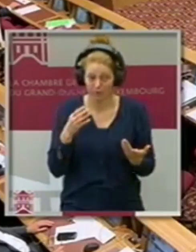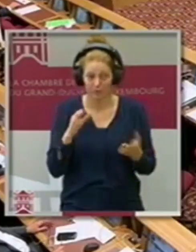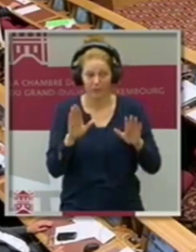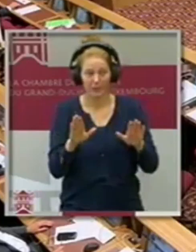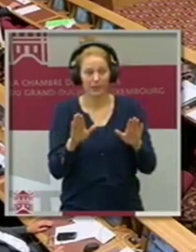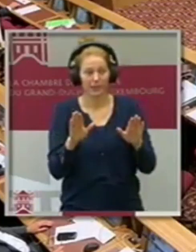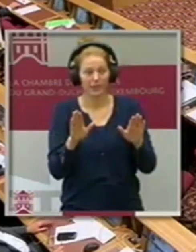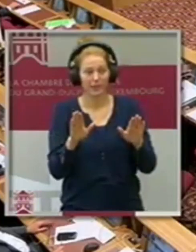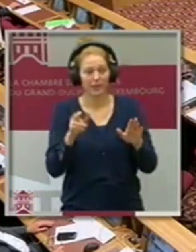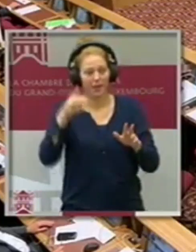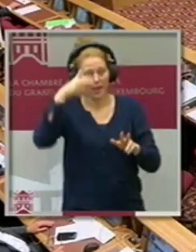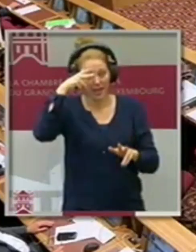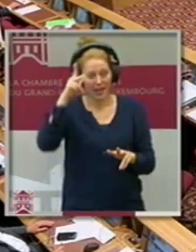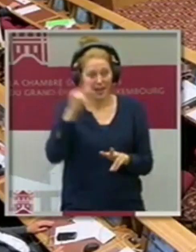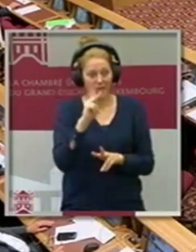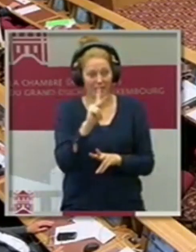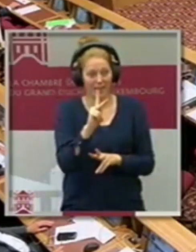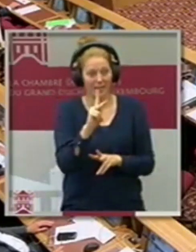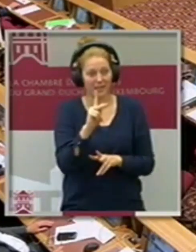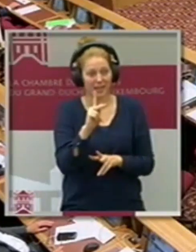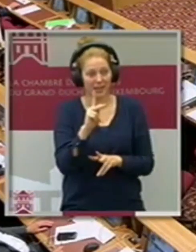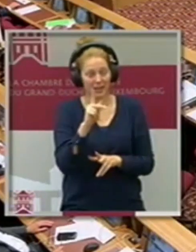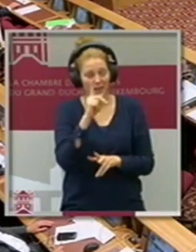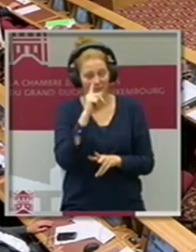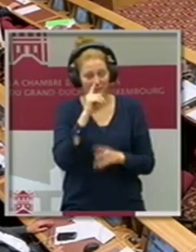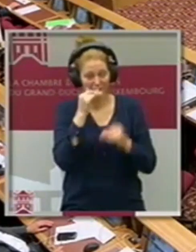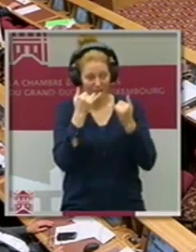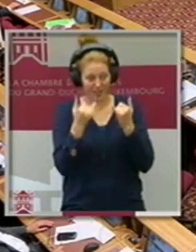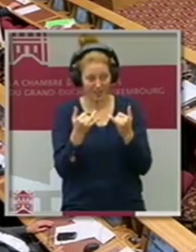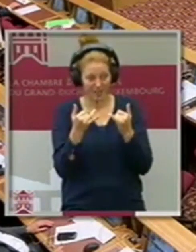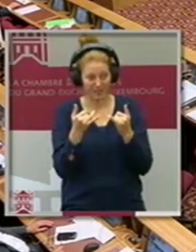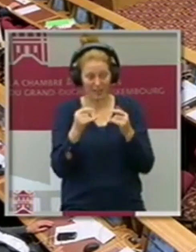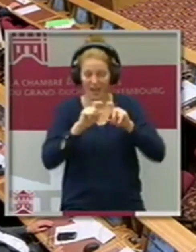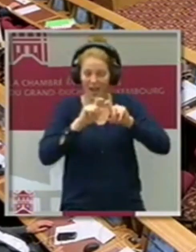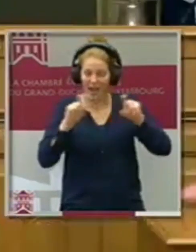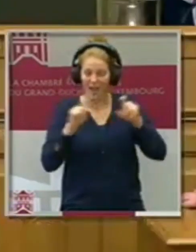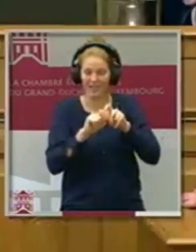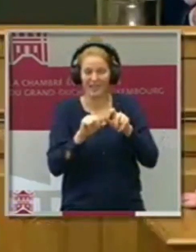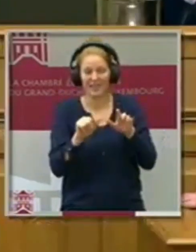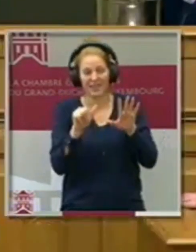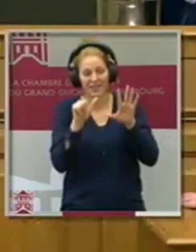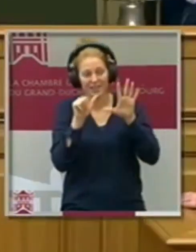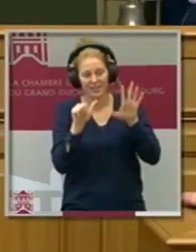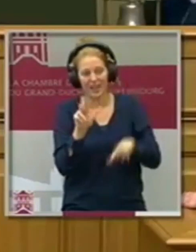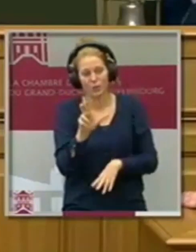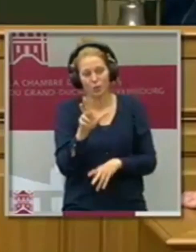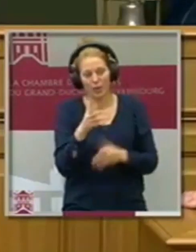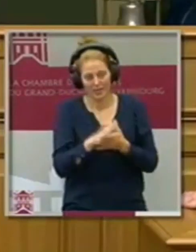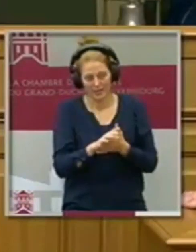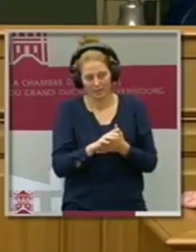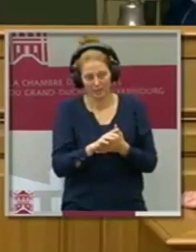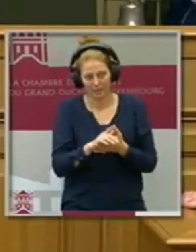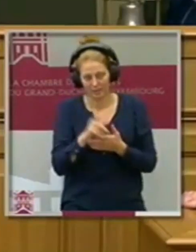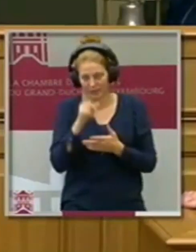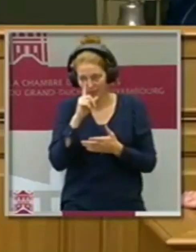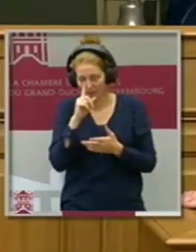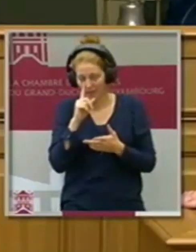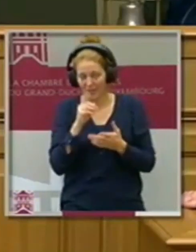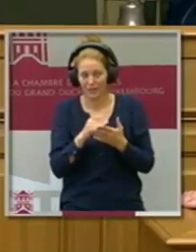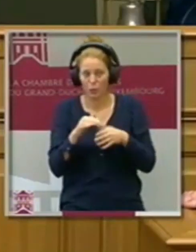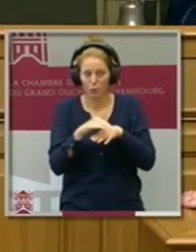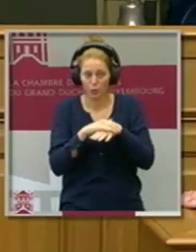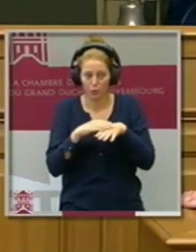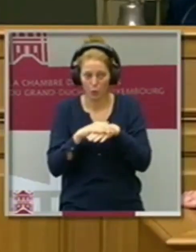Herr Kartäuser, ich will nicht darauf wirksam machen, dass aufgrund von Artikel 36, bei den Vogel wieder, die über